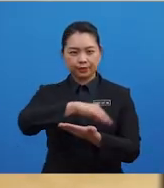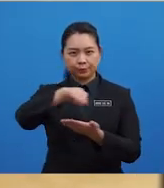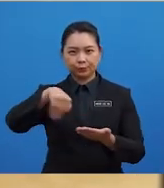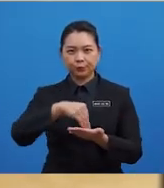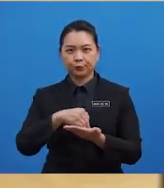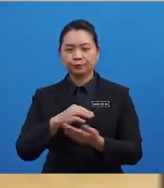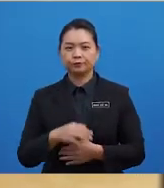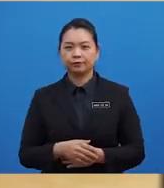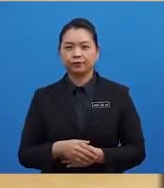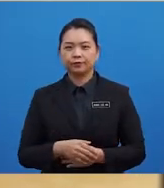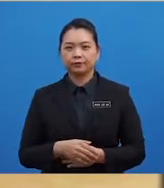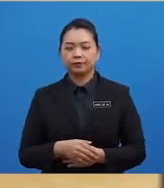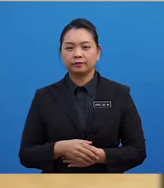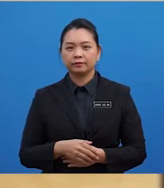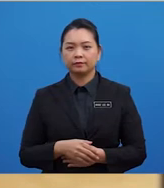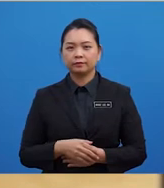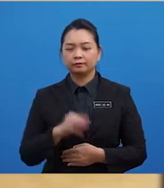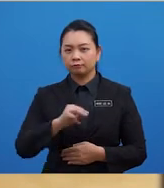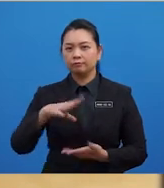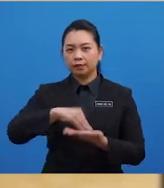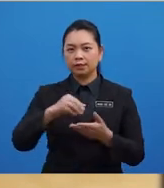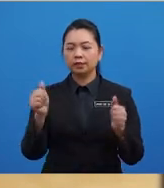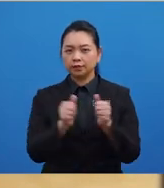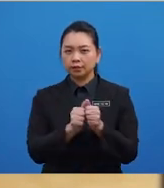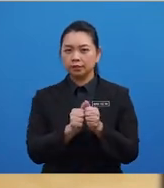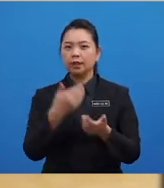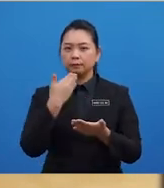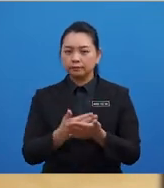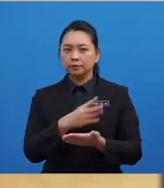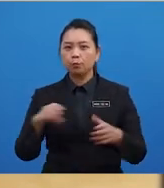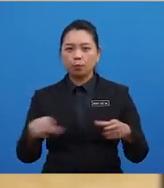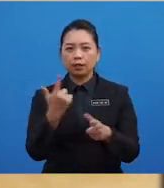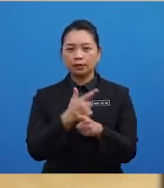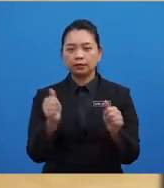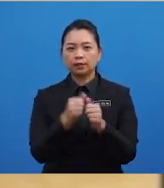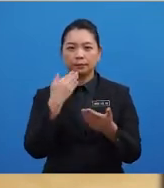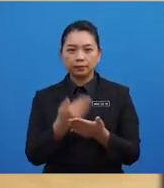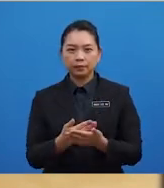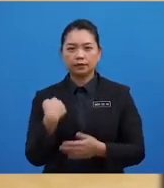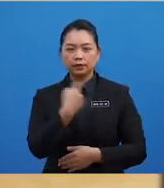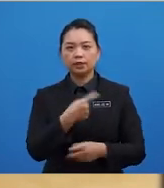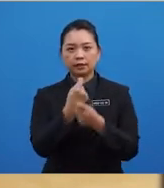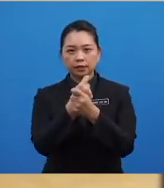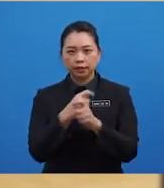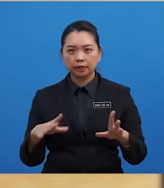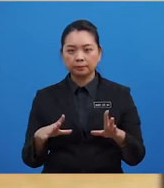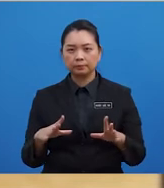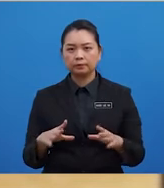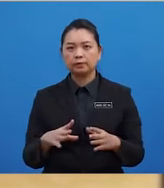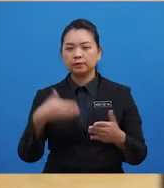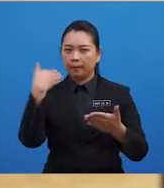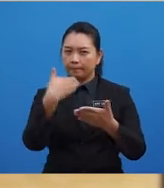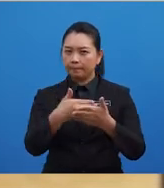semua. Murid-murid, belajar dengan bersungguh-sungguh dan buat latihan dengan baik. Kita telah pun berada